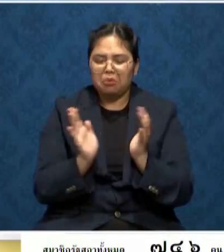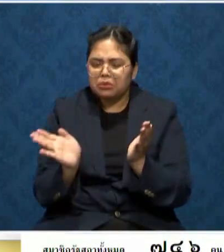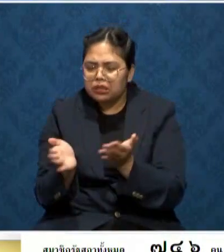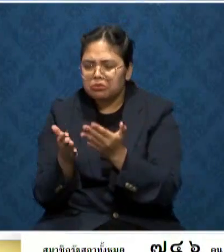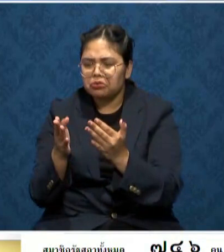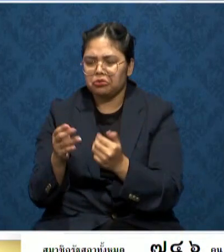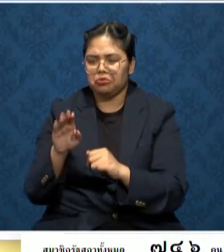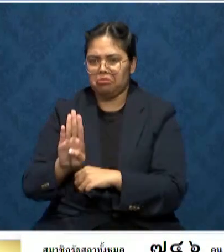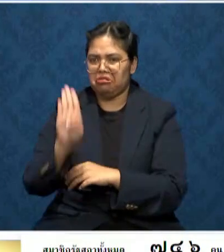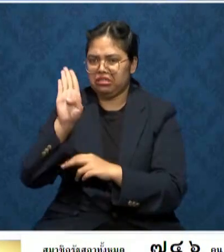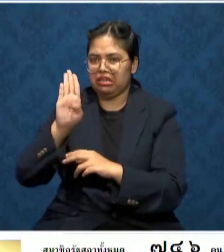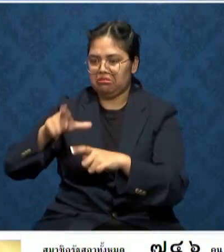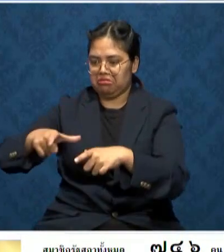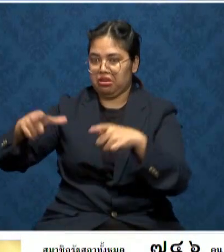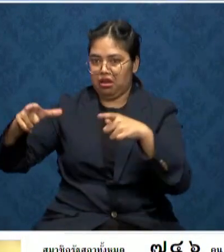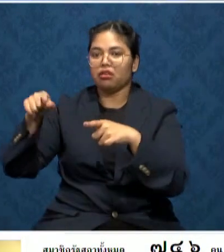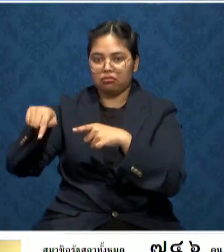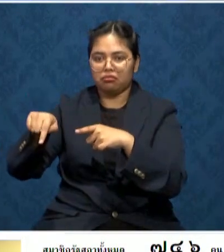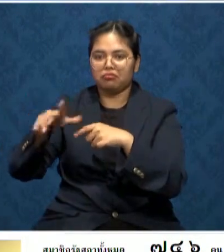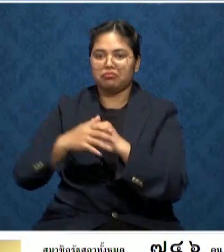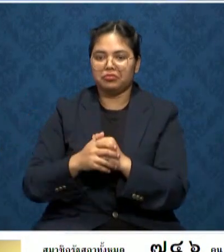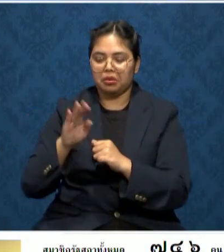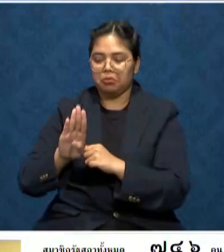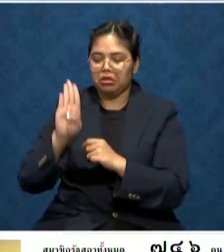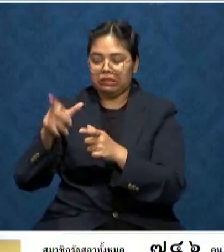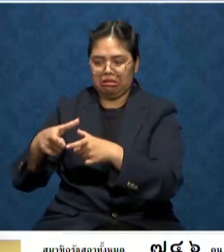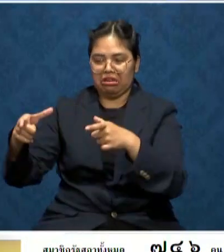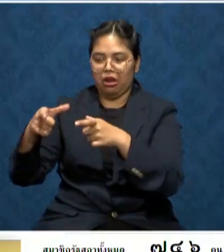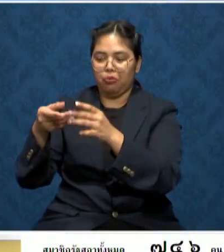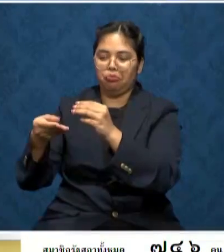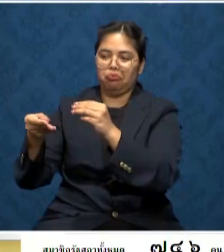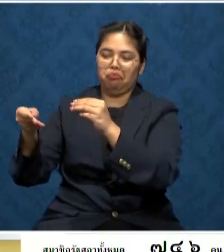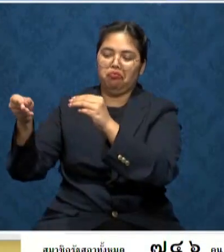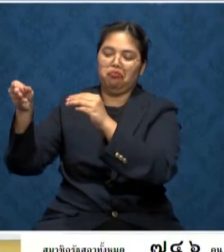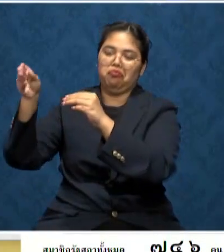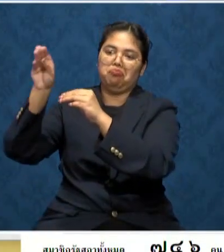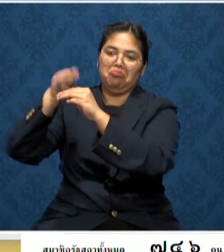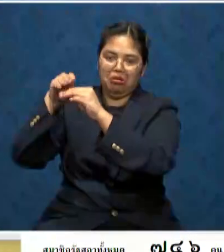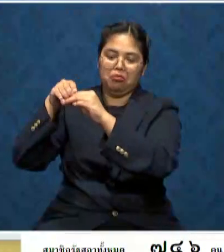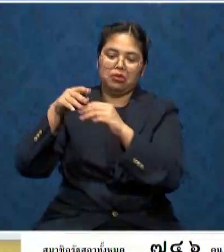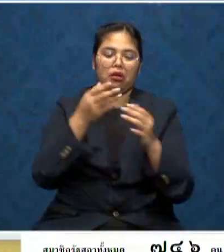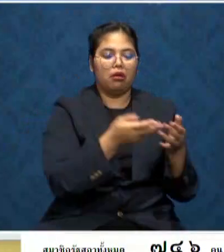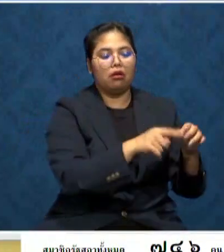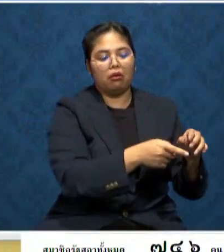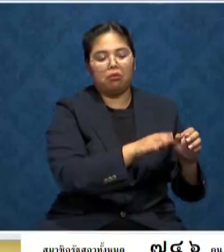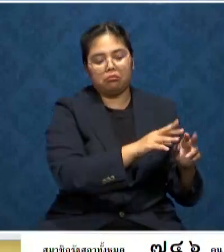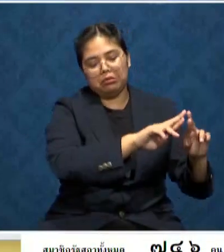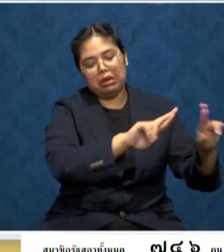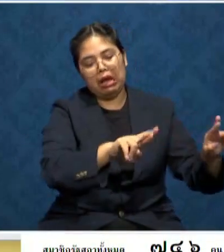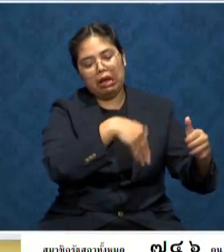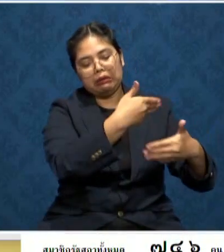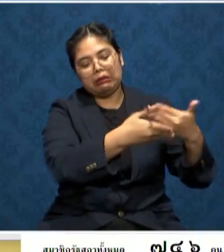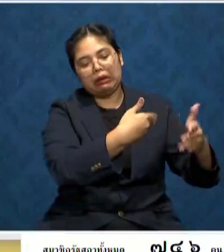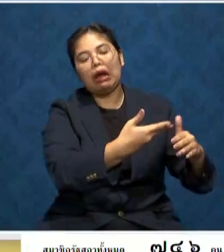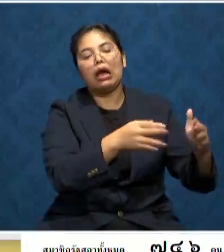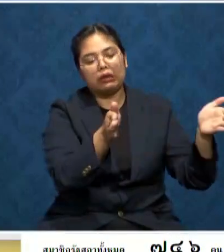ิจและกล่มผลประโยชน์ญ่ทเต็มอยู่แล้็จะล้น หายเล็ก็พลองต่อไปครับธรมทานครับ